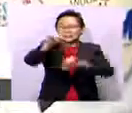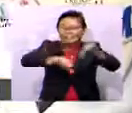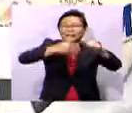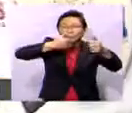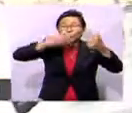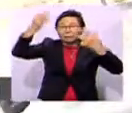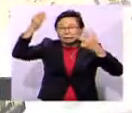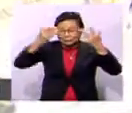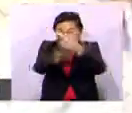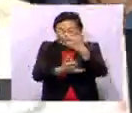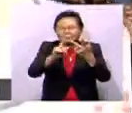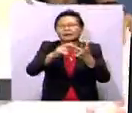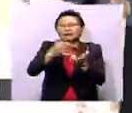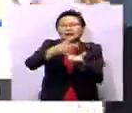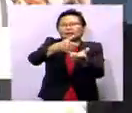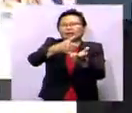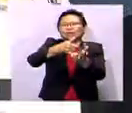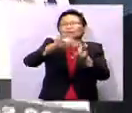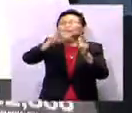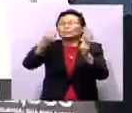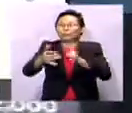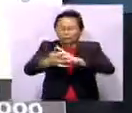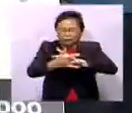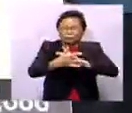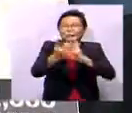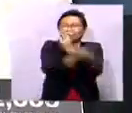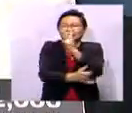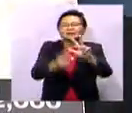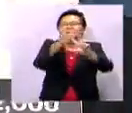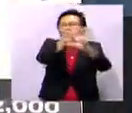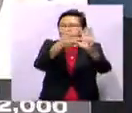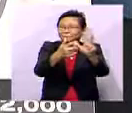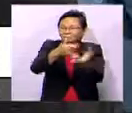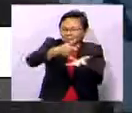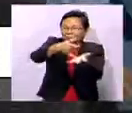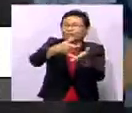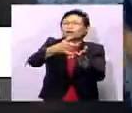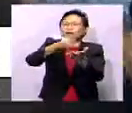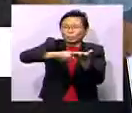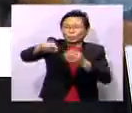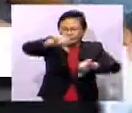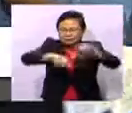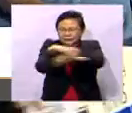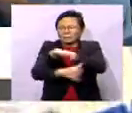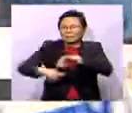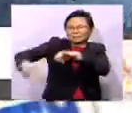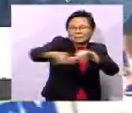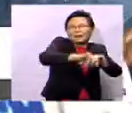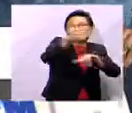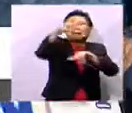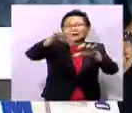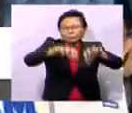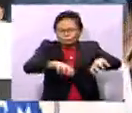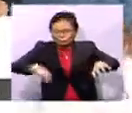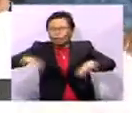muda negara dan anugerah juru teknologi negara. Minggu Sains Negara diadakan serentak di 13 lokasi di